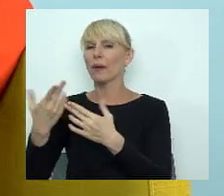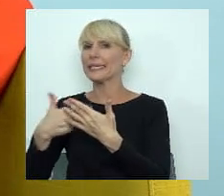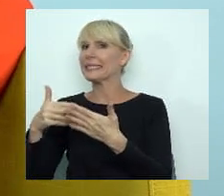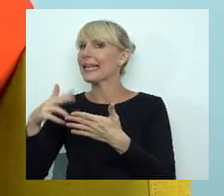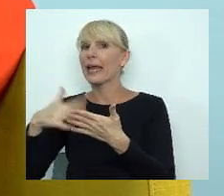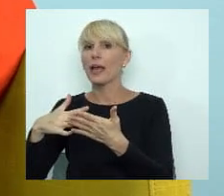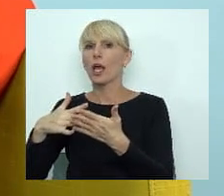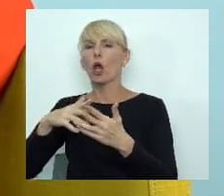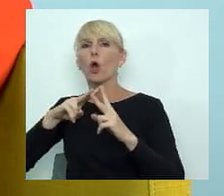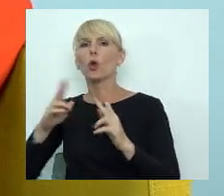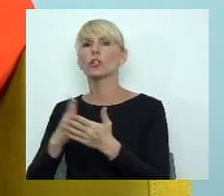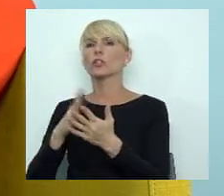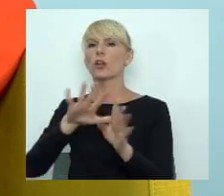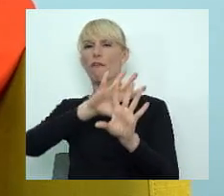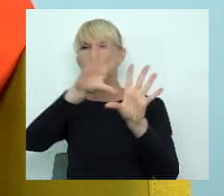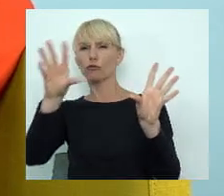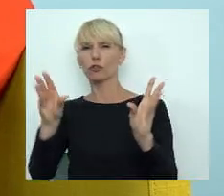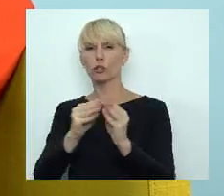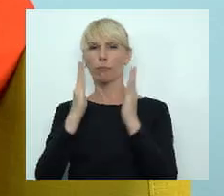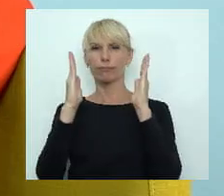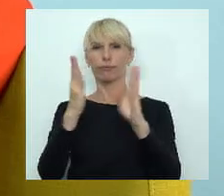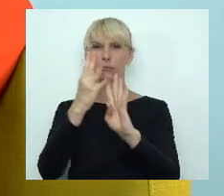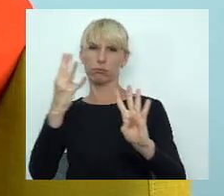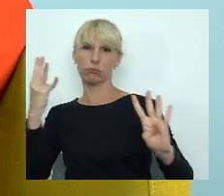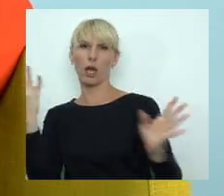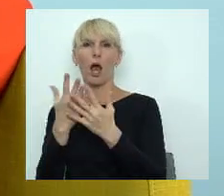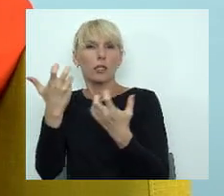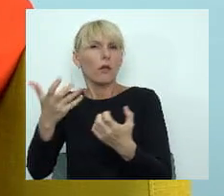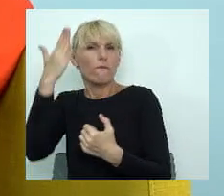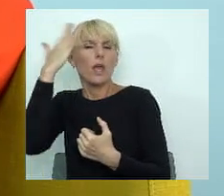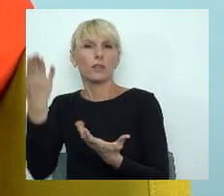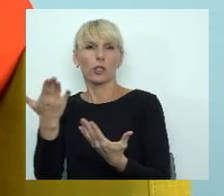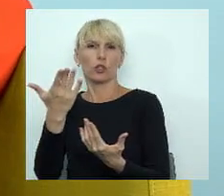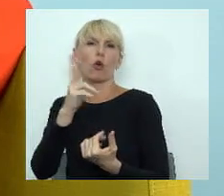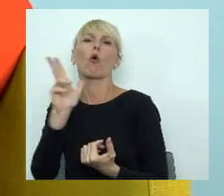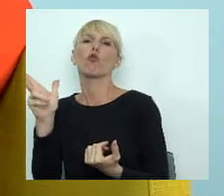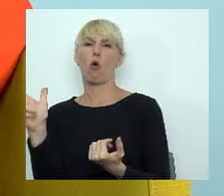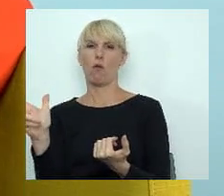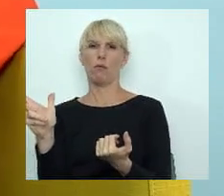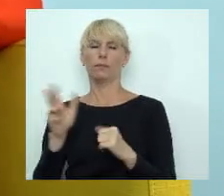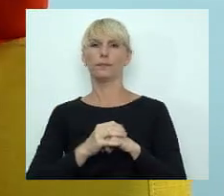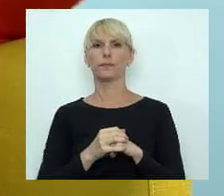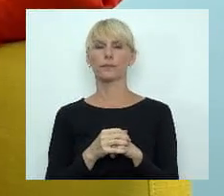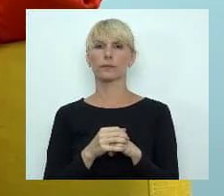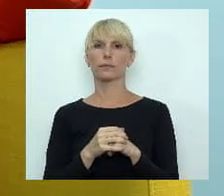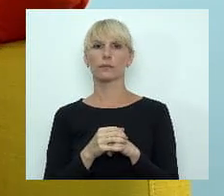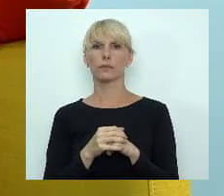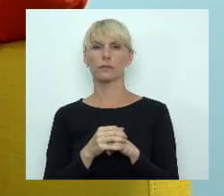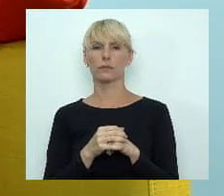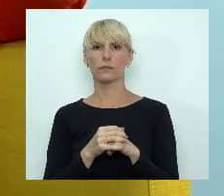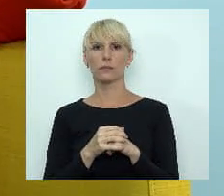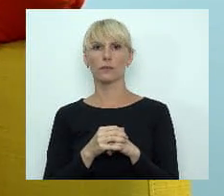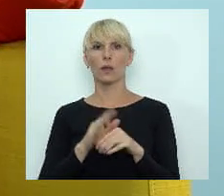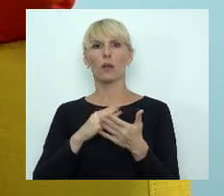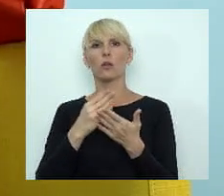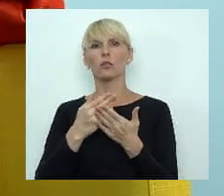niekoniecznie bym chciała, żeby wszyscy na korytarzu wiedzieli, że to ja akurat jestem tą osobą, która oczekuje do gabinetu,